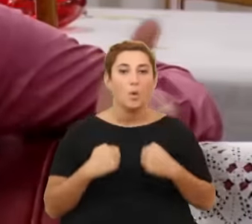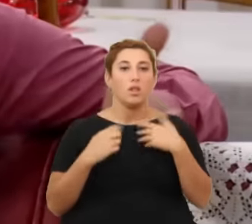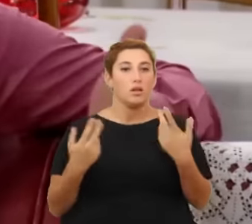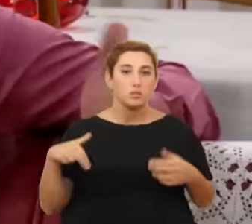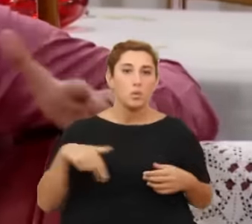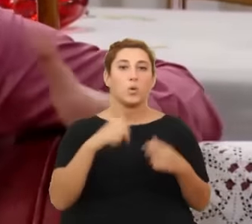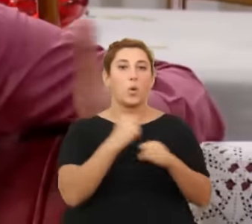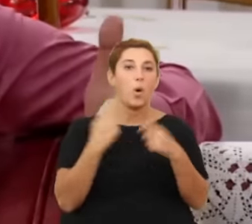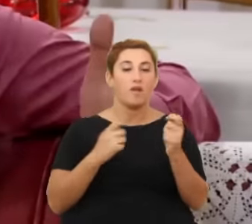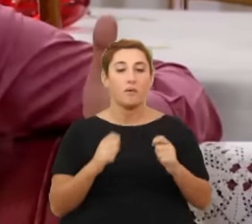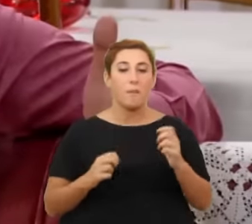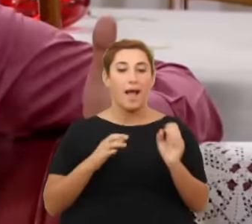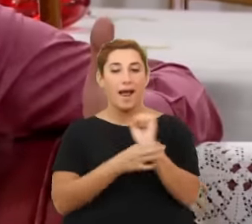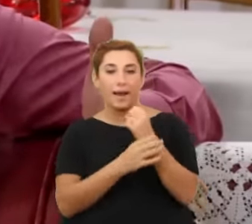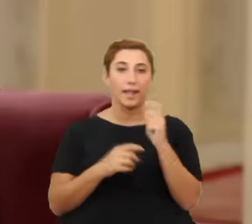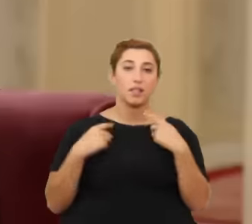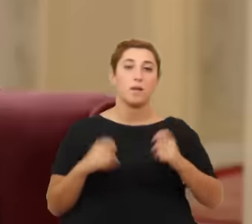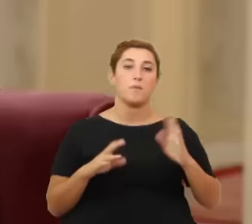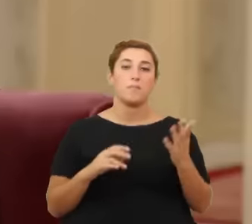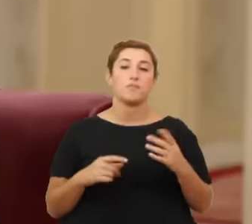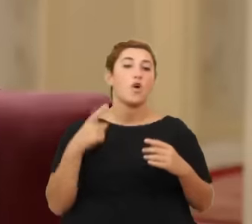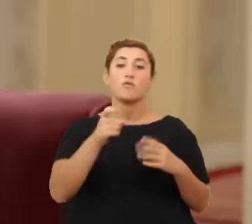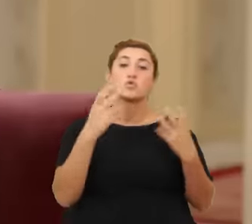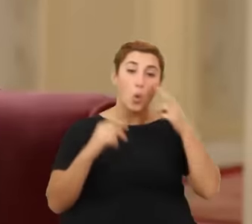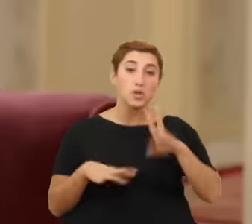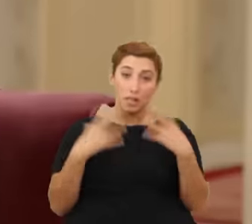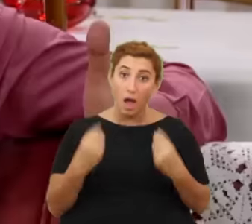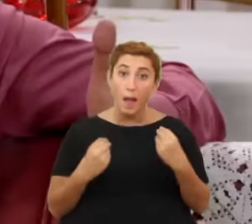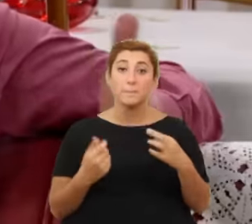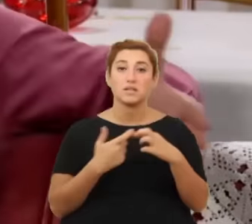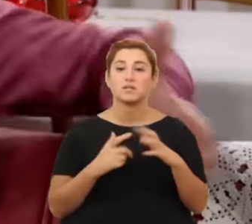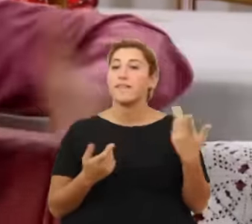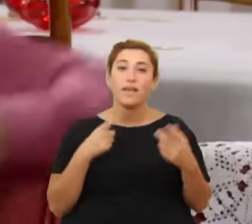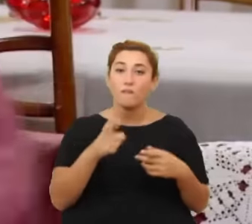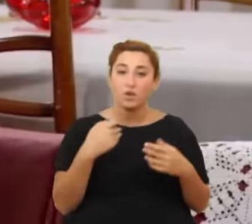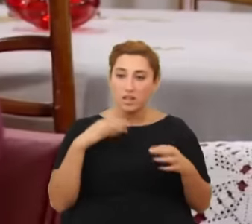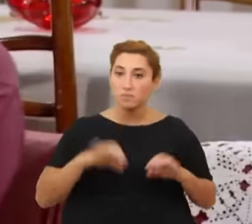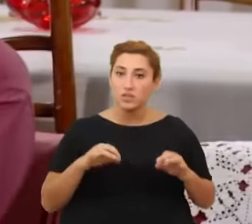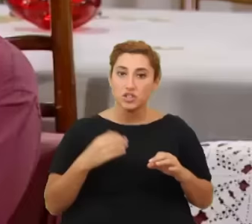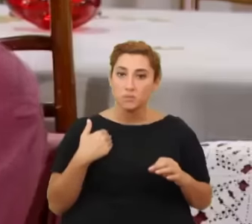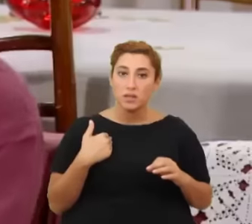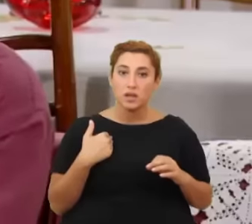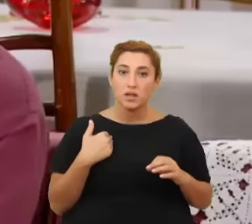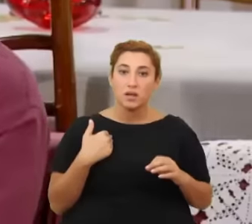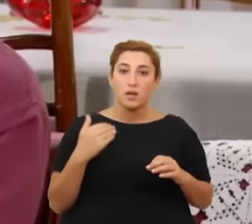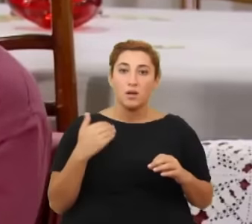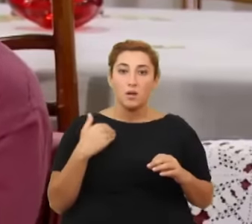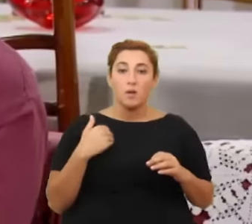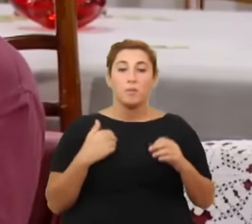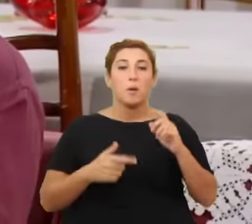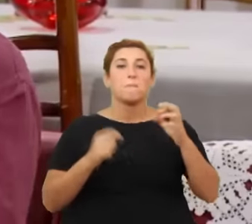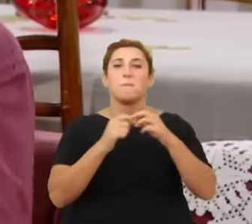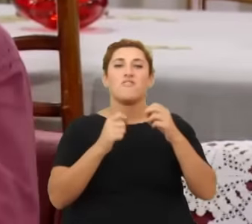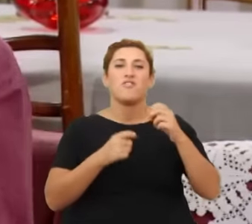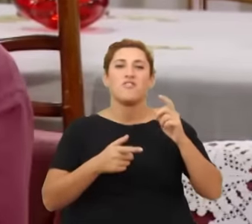ben nasıl görev yapayım? Hareket kabiliyetim ne olacak benim ya? Ya vurulsan ölsen daha mı iyi Rıza? Ya niye vurulayım ben şimdi? Ben vahşi batıda şeriflik